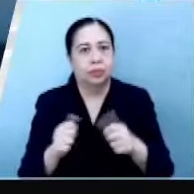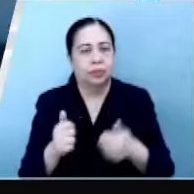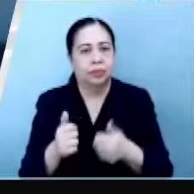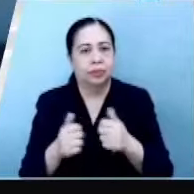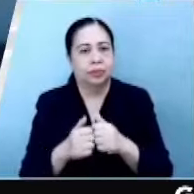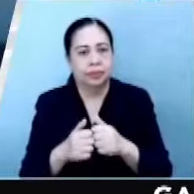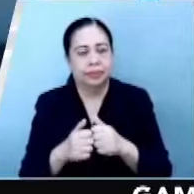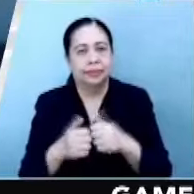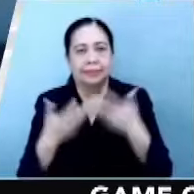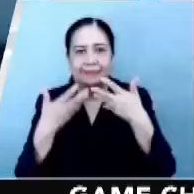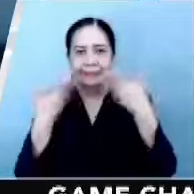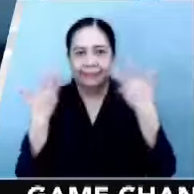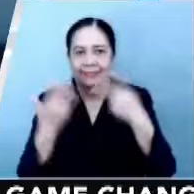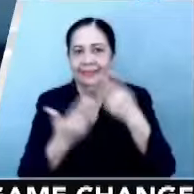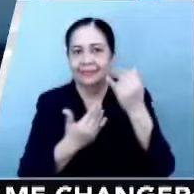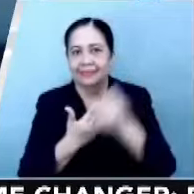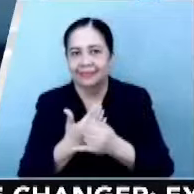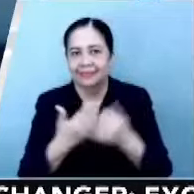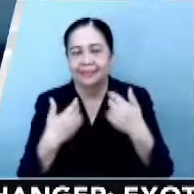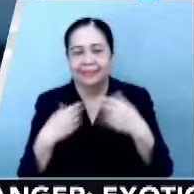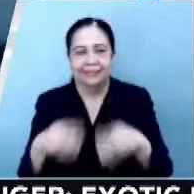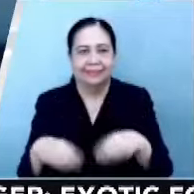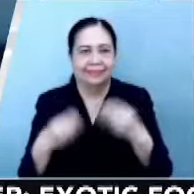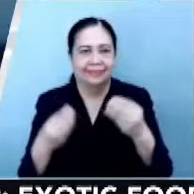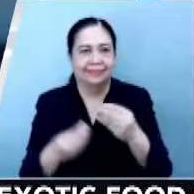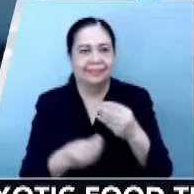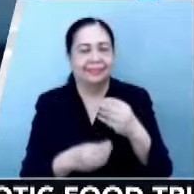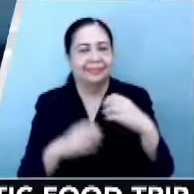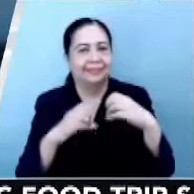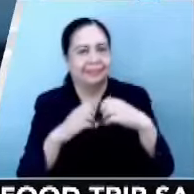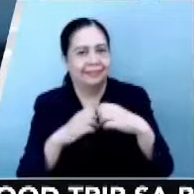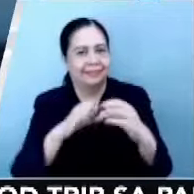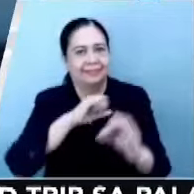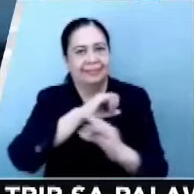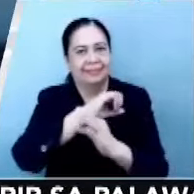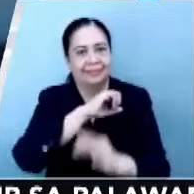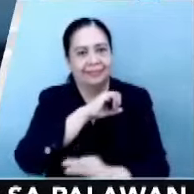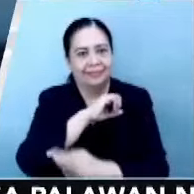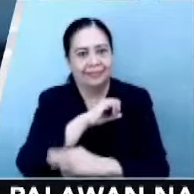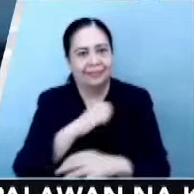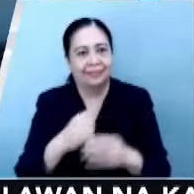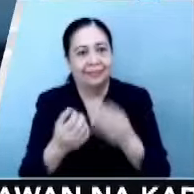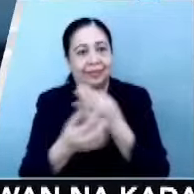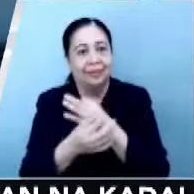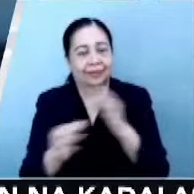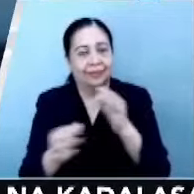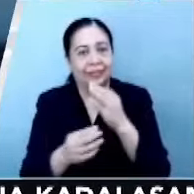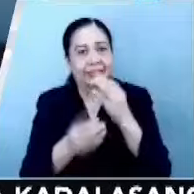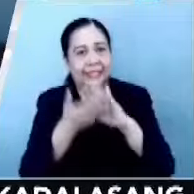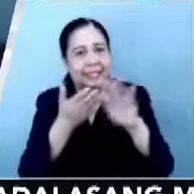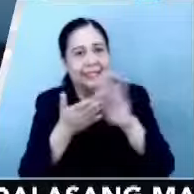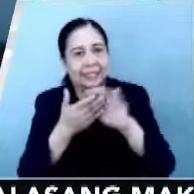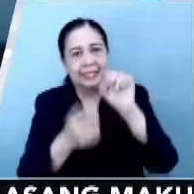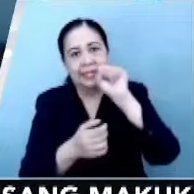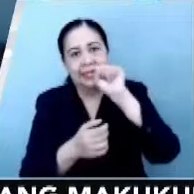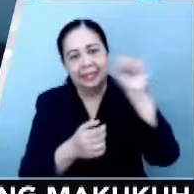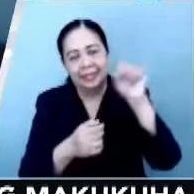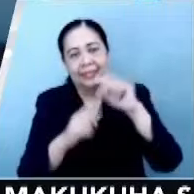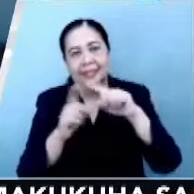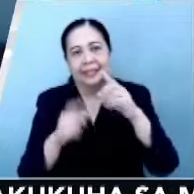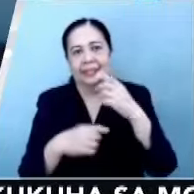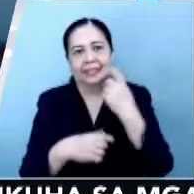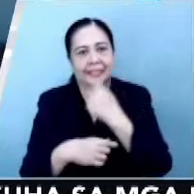Kapuso Project, naghandog ang GMA Kapuso Foundation ng libreng linis at bunot ng ngipin